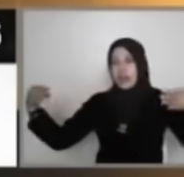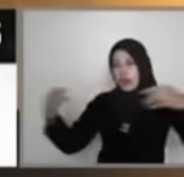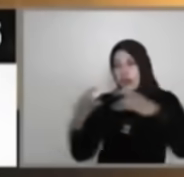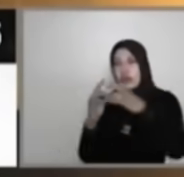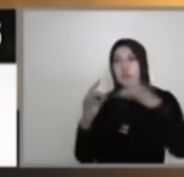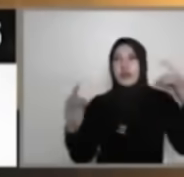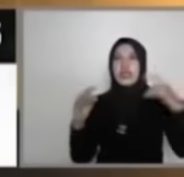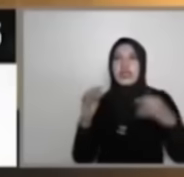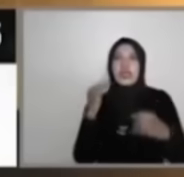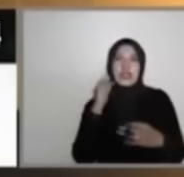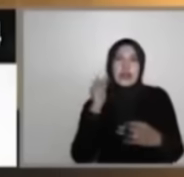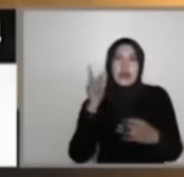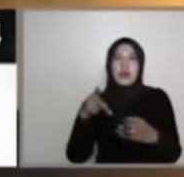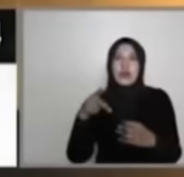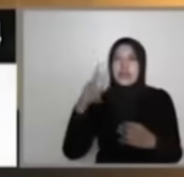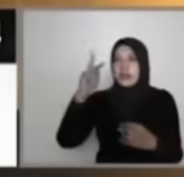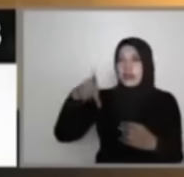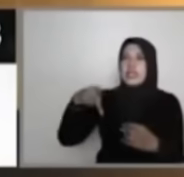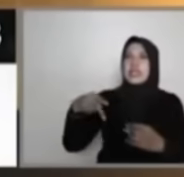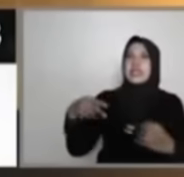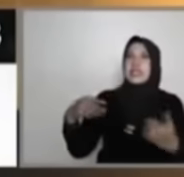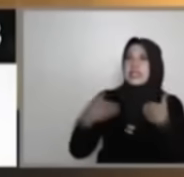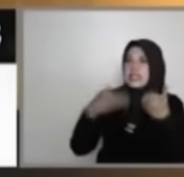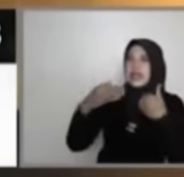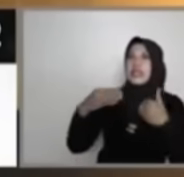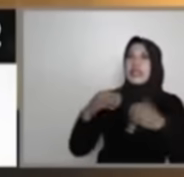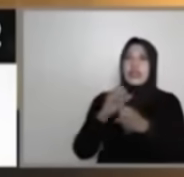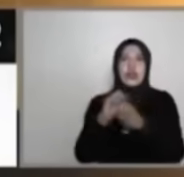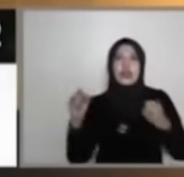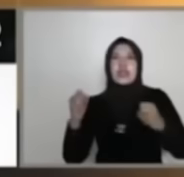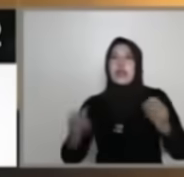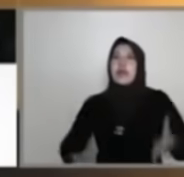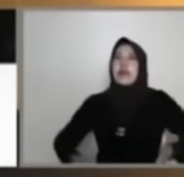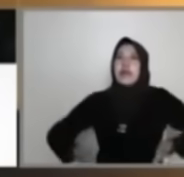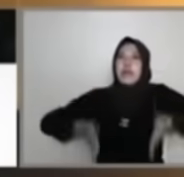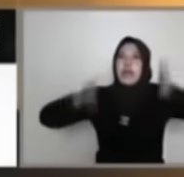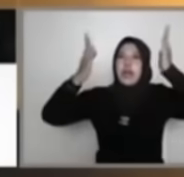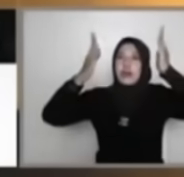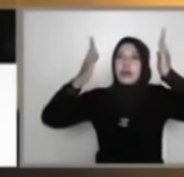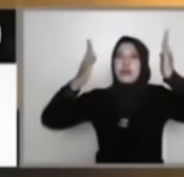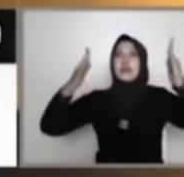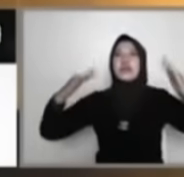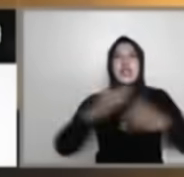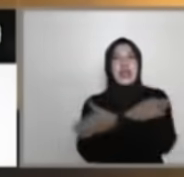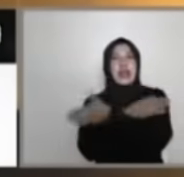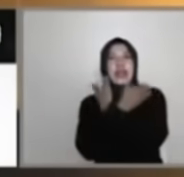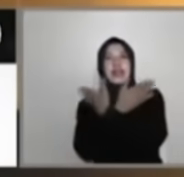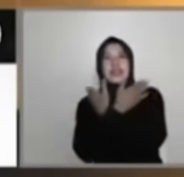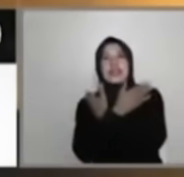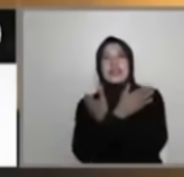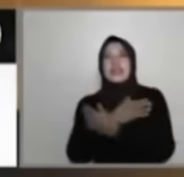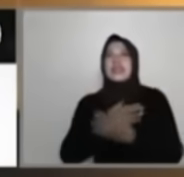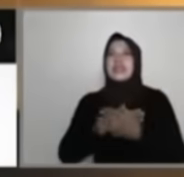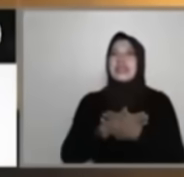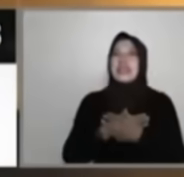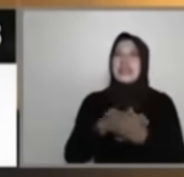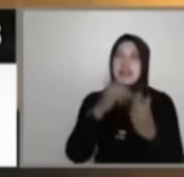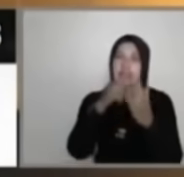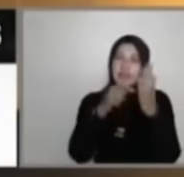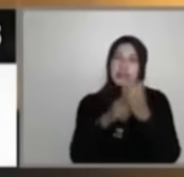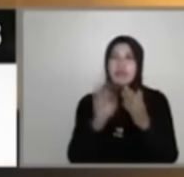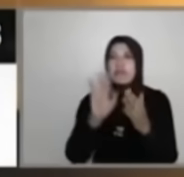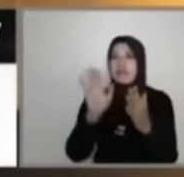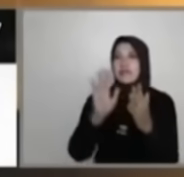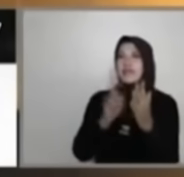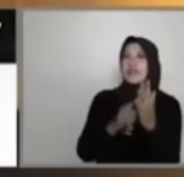dengan koneksi dan komunikasi pasti ada solusi membangun Aceh. Itulah yang tidak dipunyai oleh